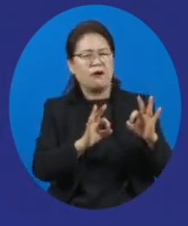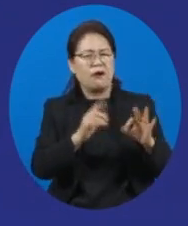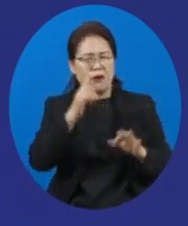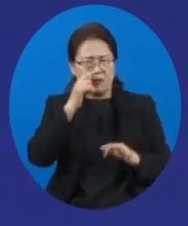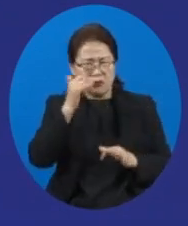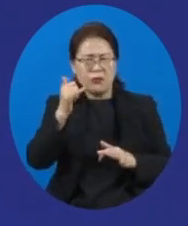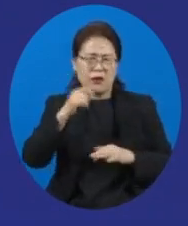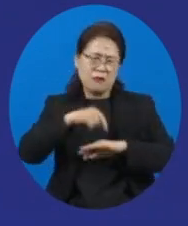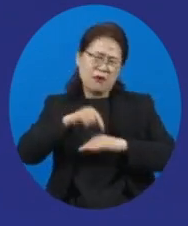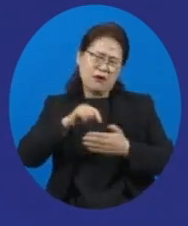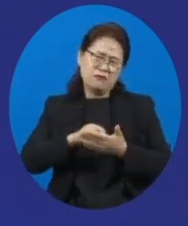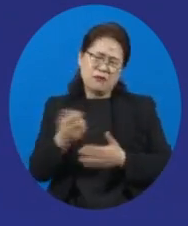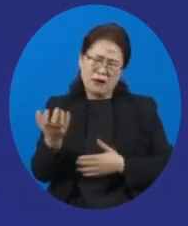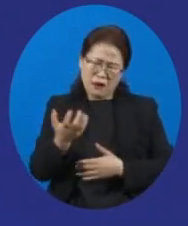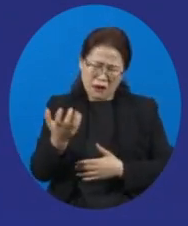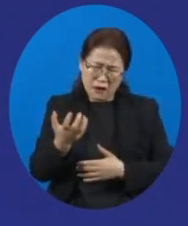무너지죠.